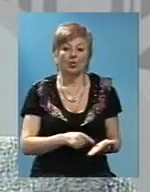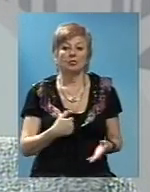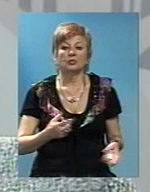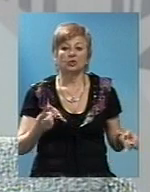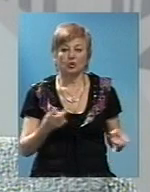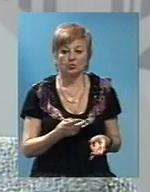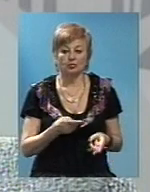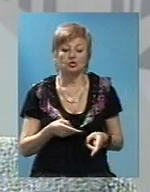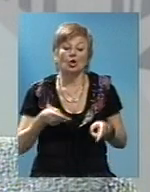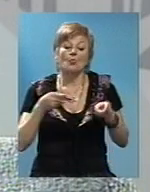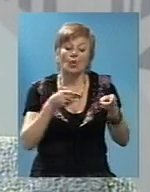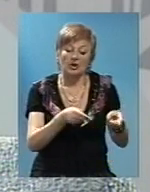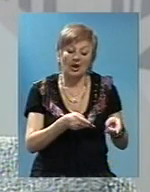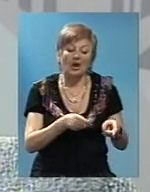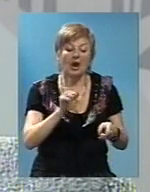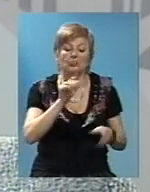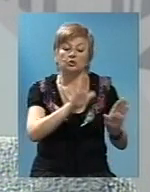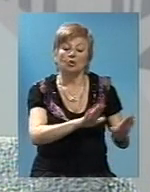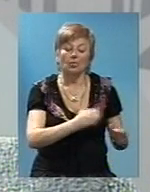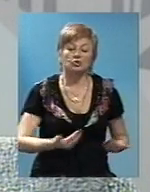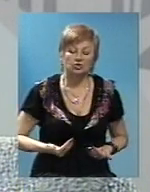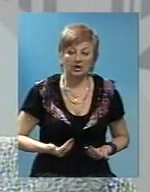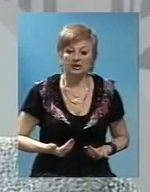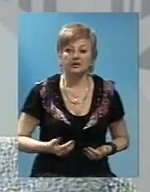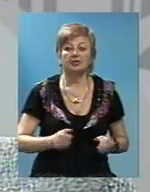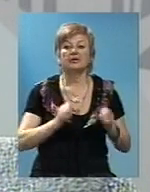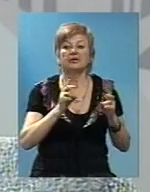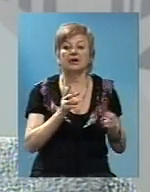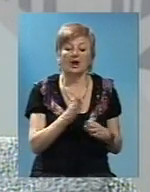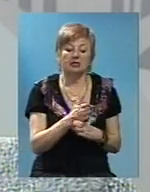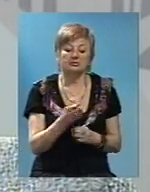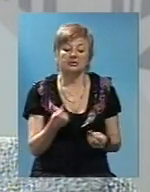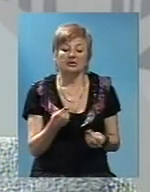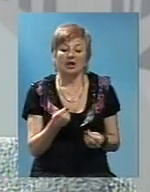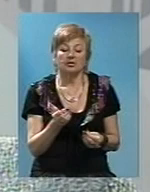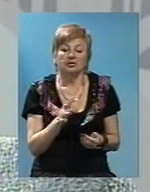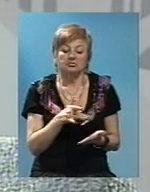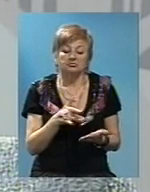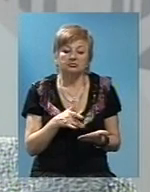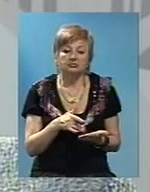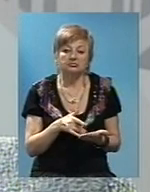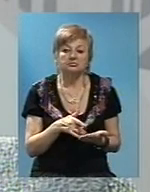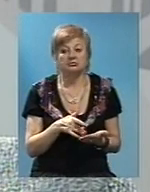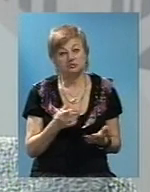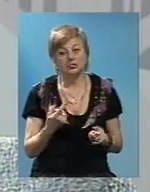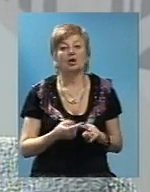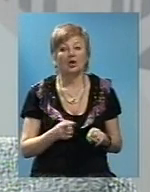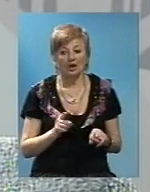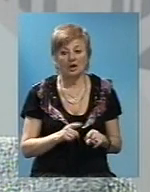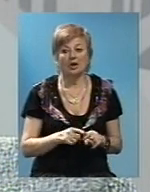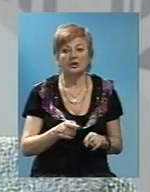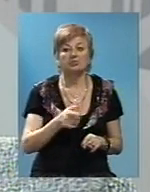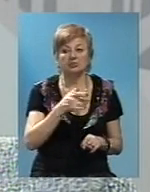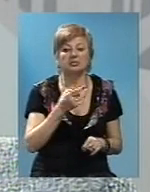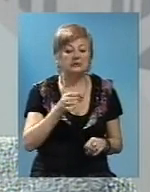буде доїхати туди, а потім ще й жити там, а ще й якось розподіляти кошти на місяць. І якось з часом,